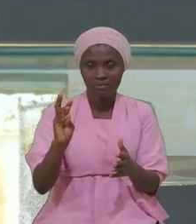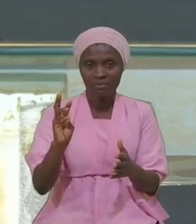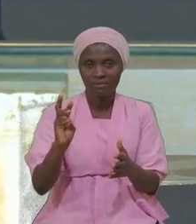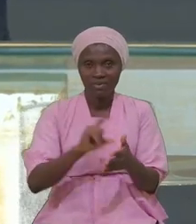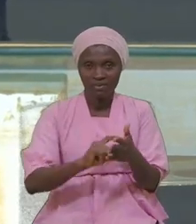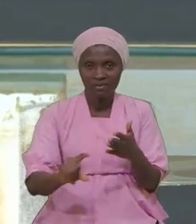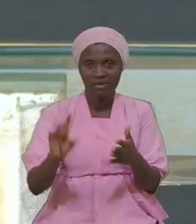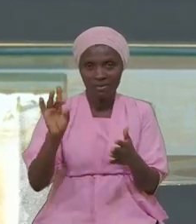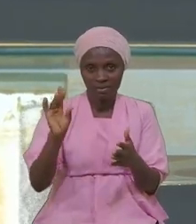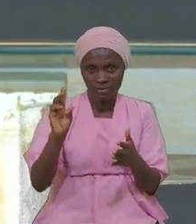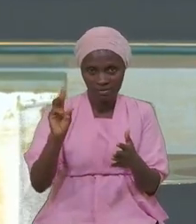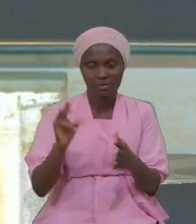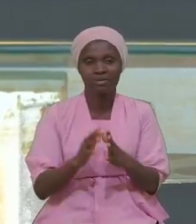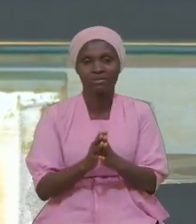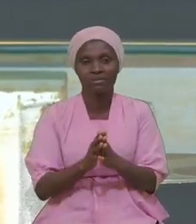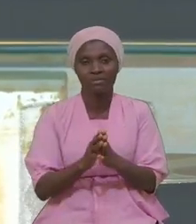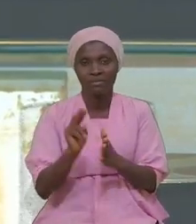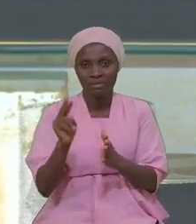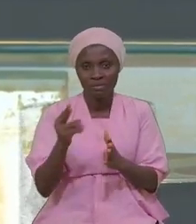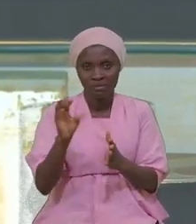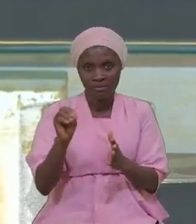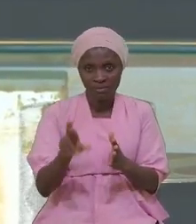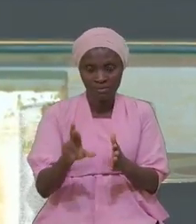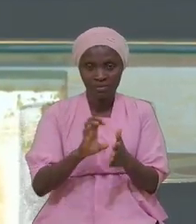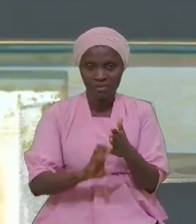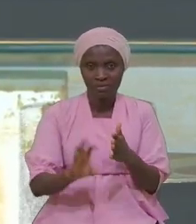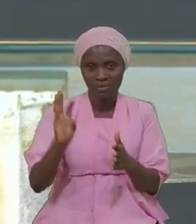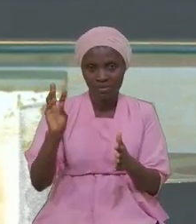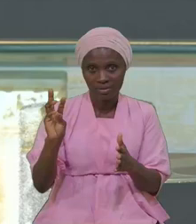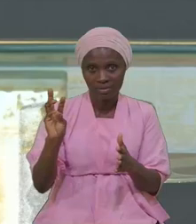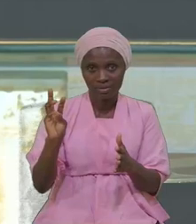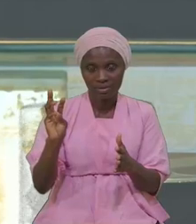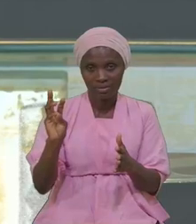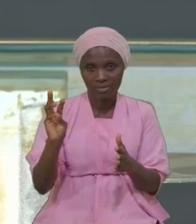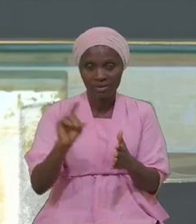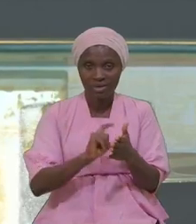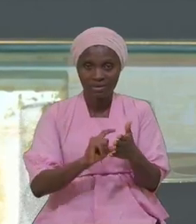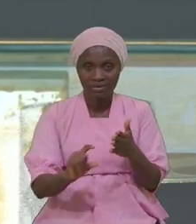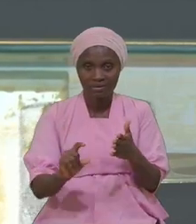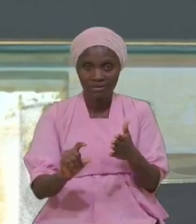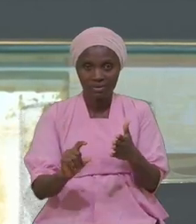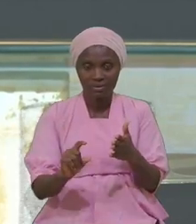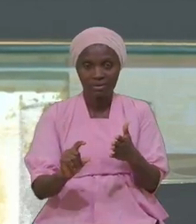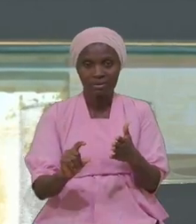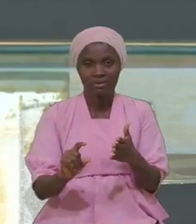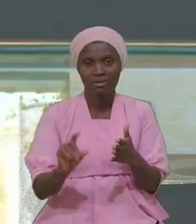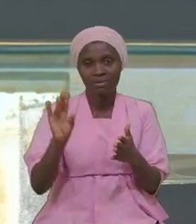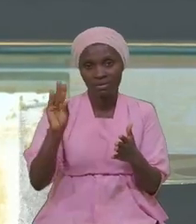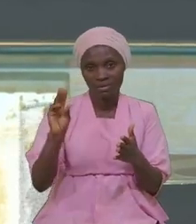verset 17. Deuxième Corinthiens chapitre 6, verset 17.